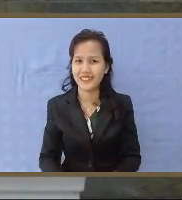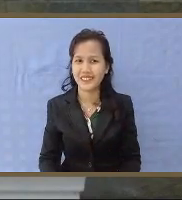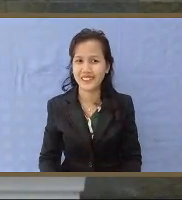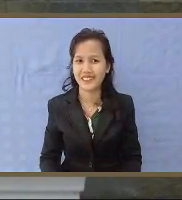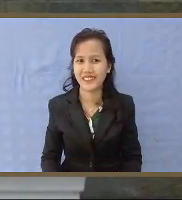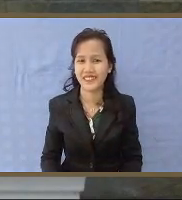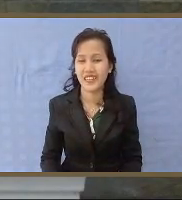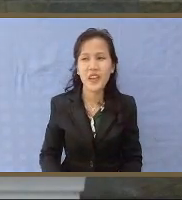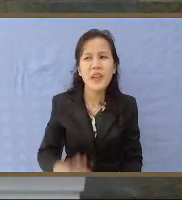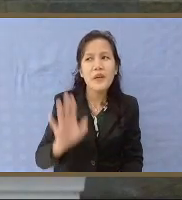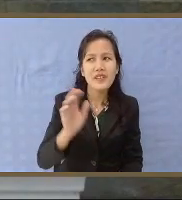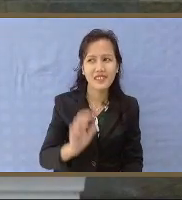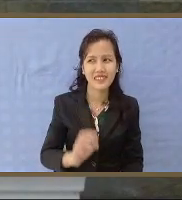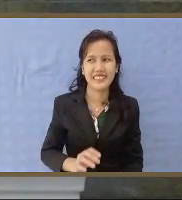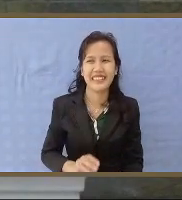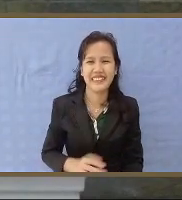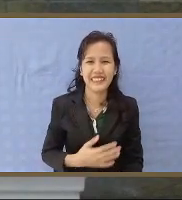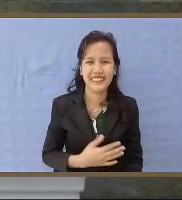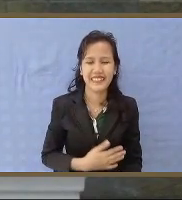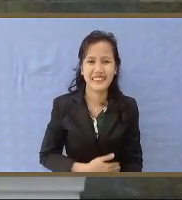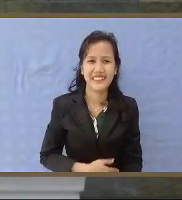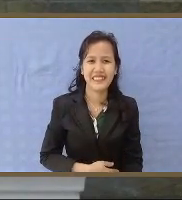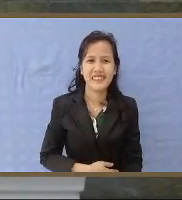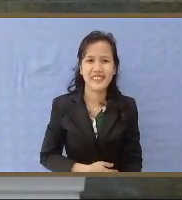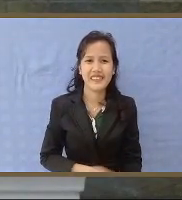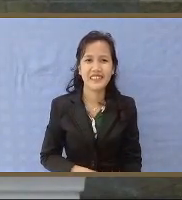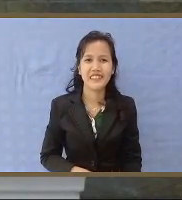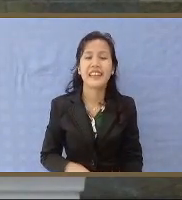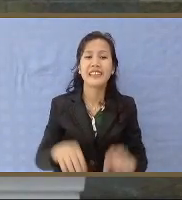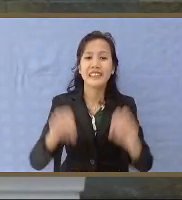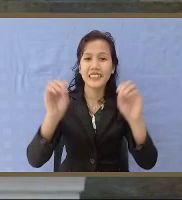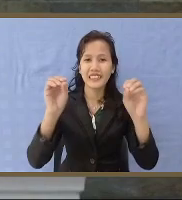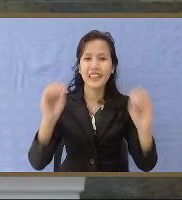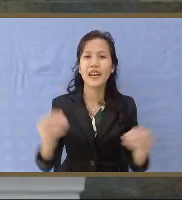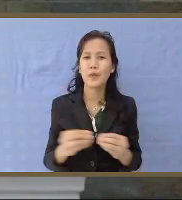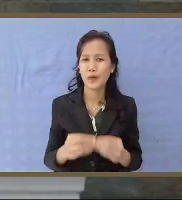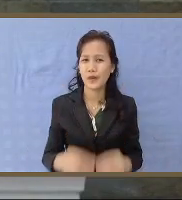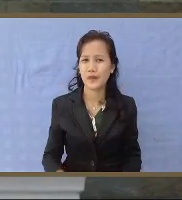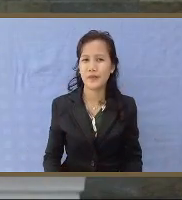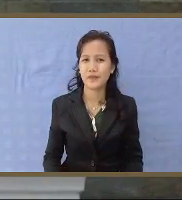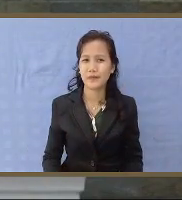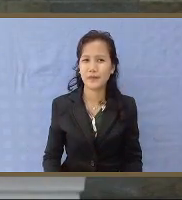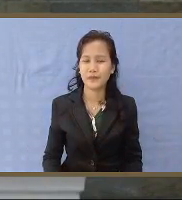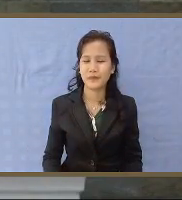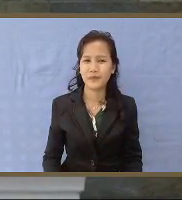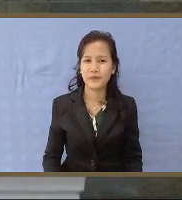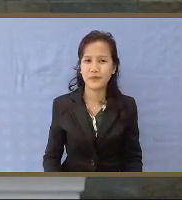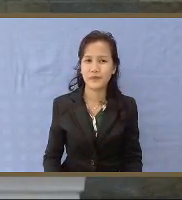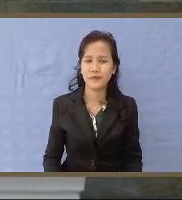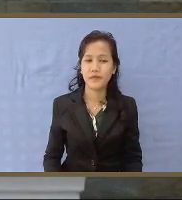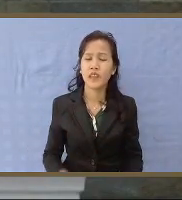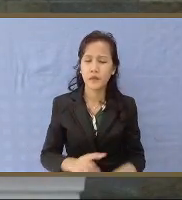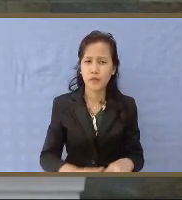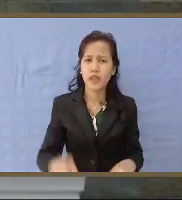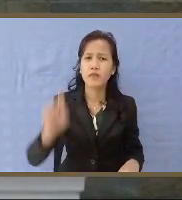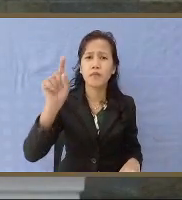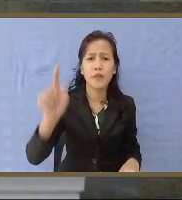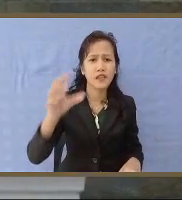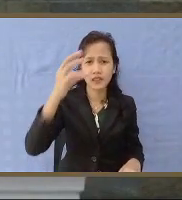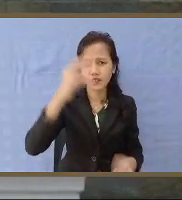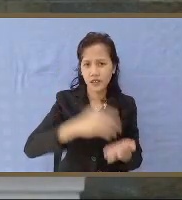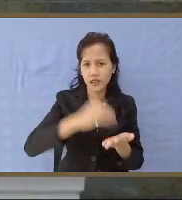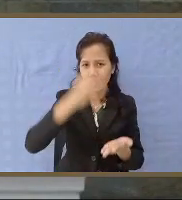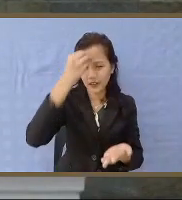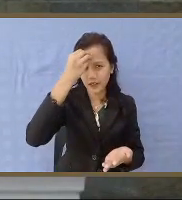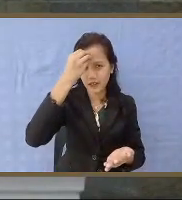Sir, matagal na ako, pero beginner pa rin ako. Nauunawaan kita. But listen, you have to learn. You have to